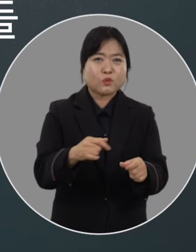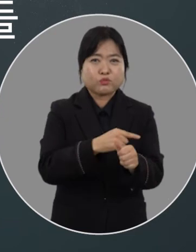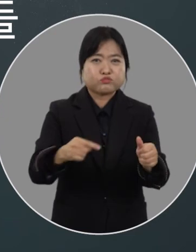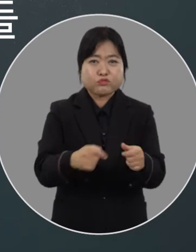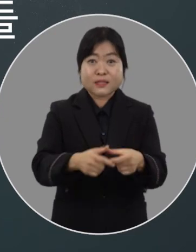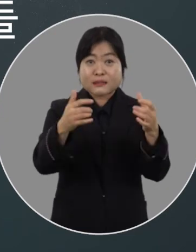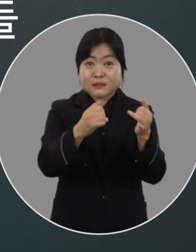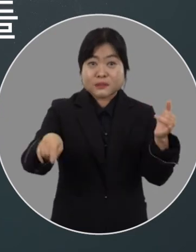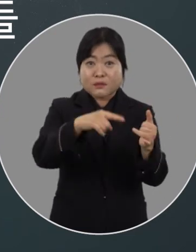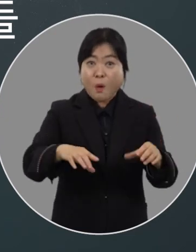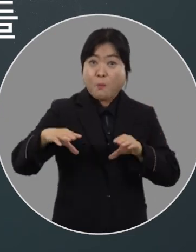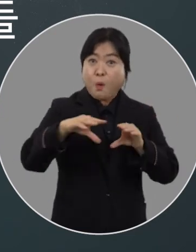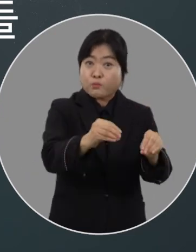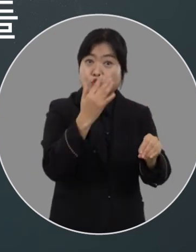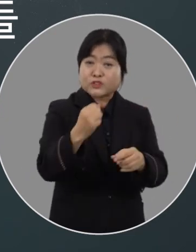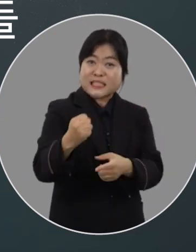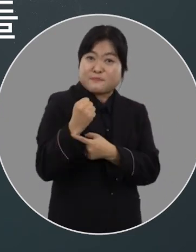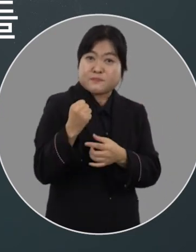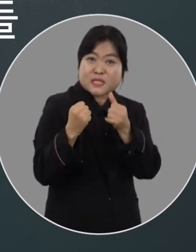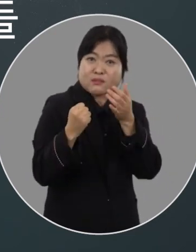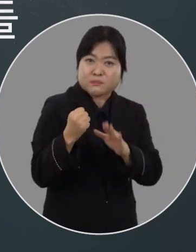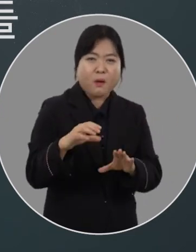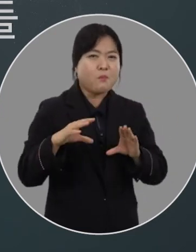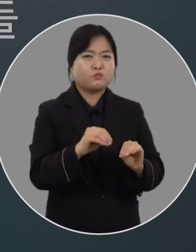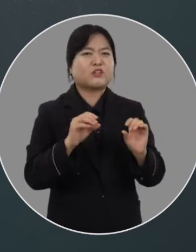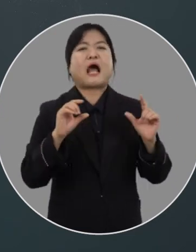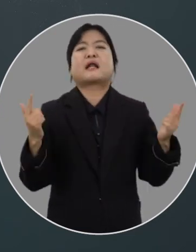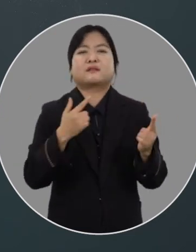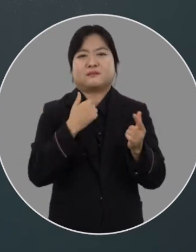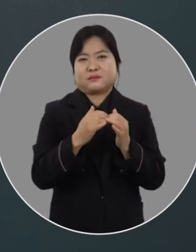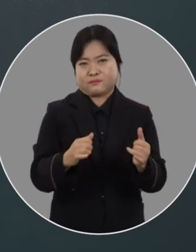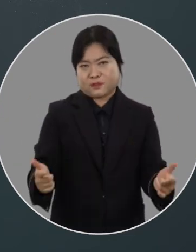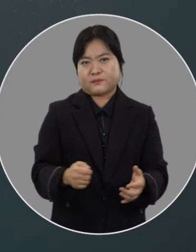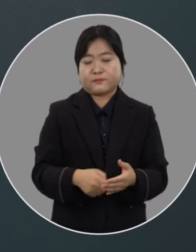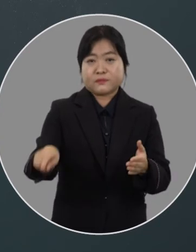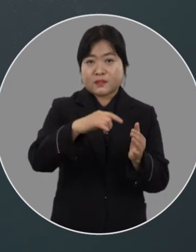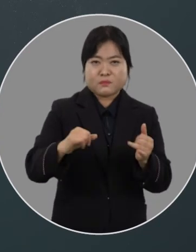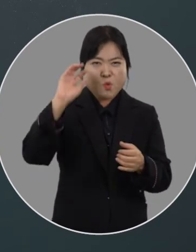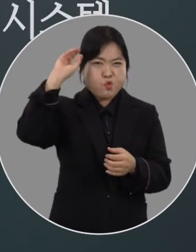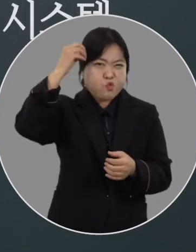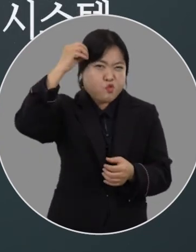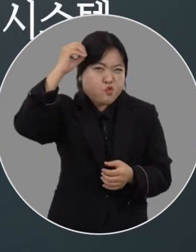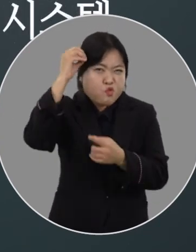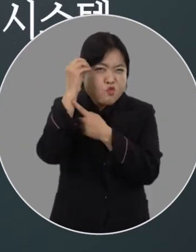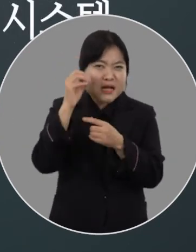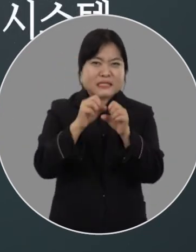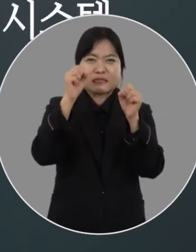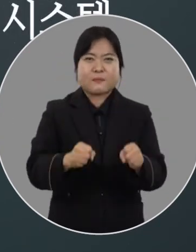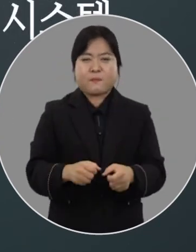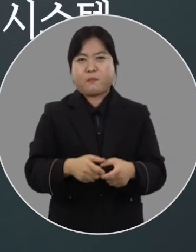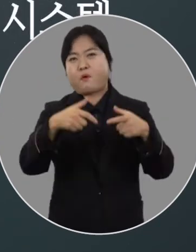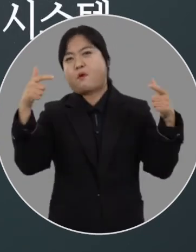그것을 멈출 수 있는 힘을 가지고 있었음에도 멈추지 않았던 사람들이었는데요. 이 사람들도 광기라는 시스템이